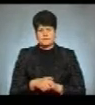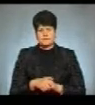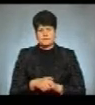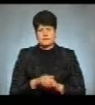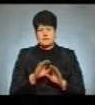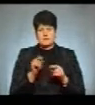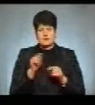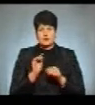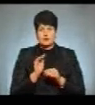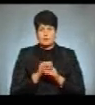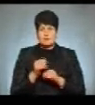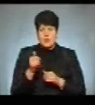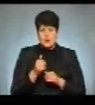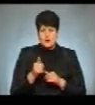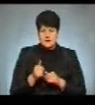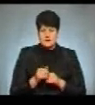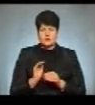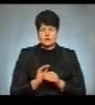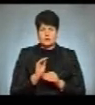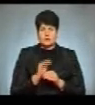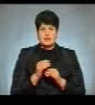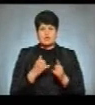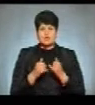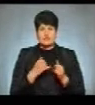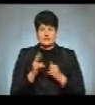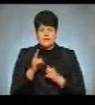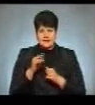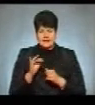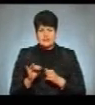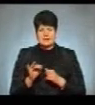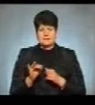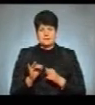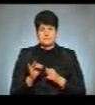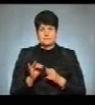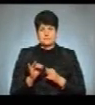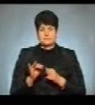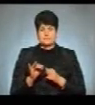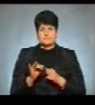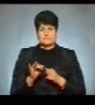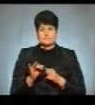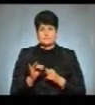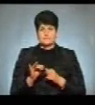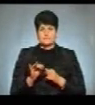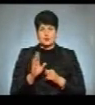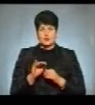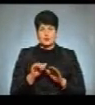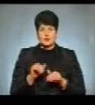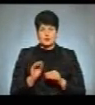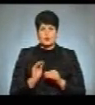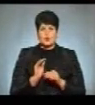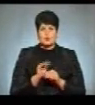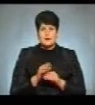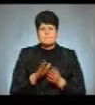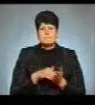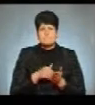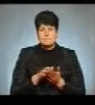Після того ми додали олію, додали жовтки, щоб паска була жовтого кольору. Тоді ми додали